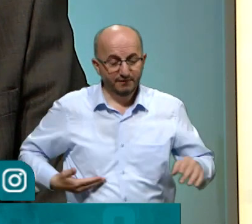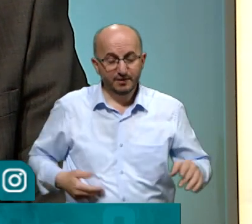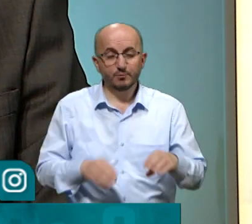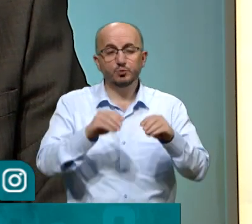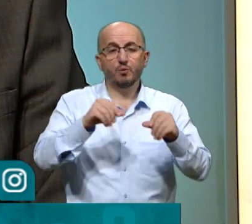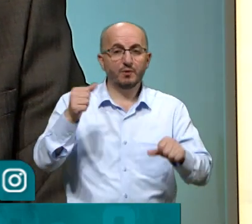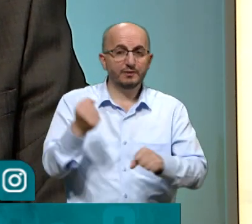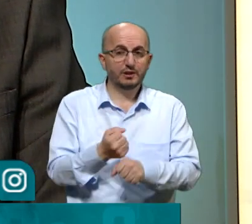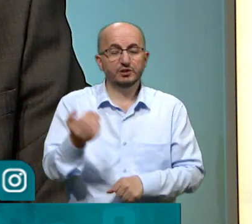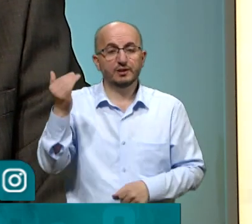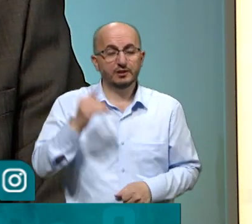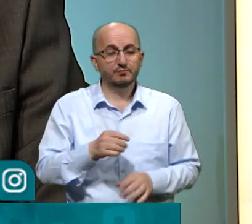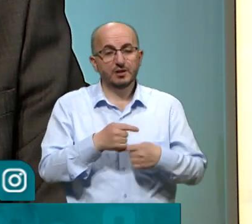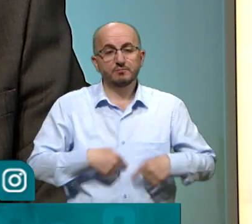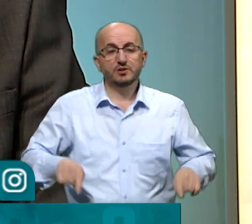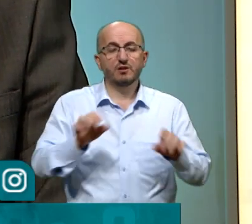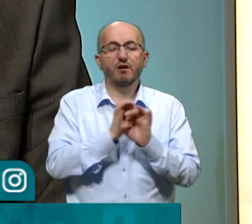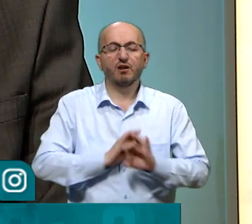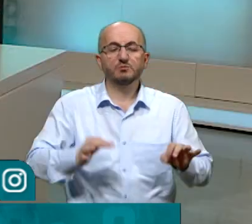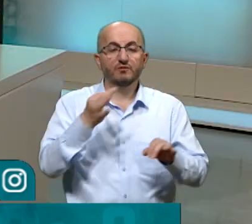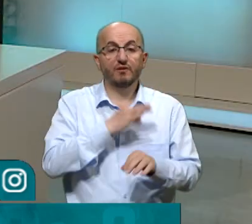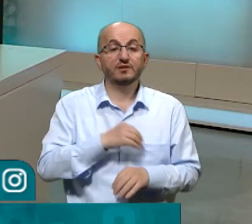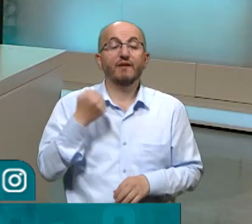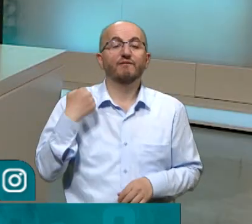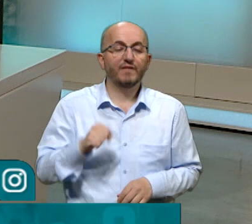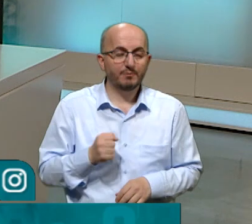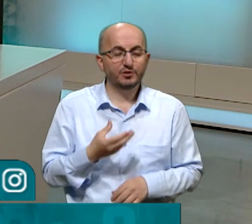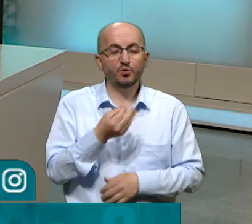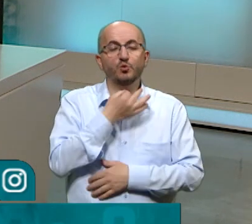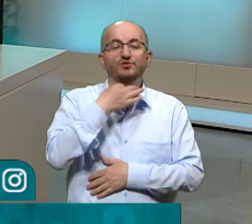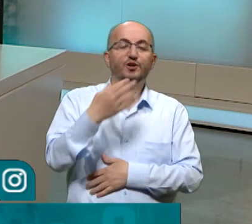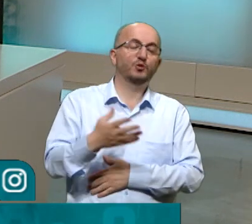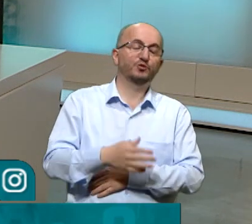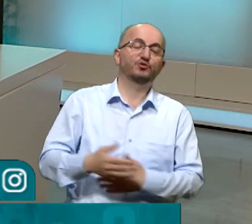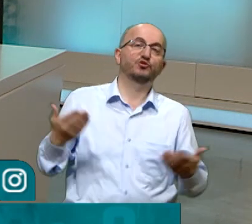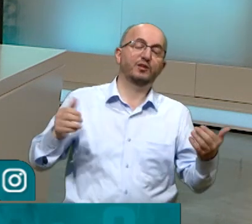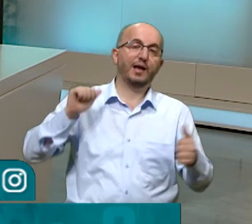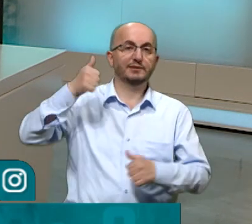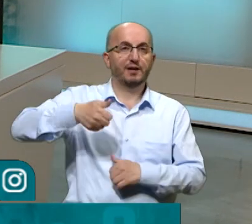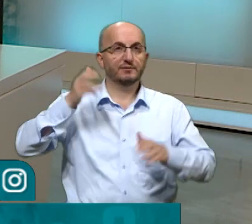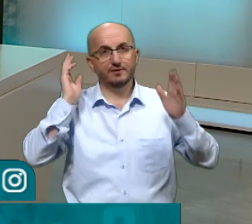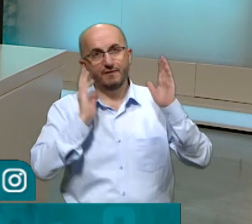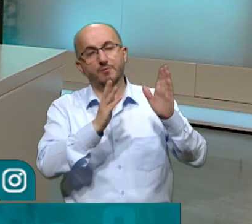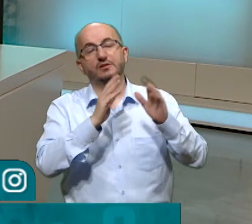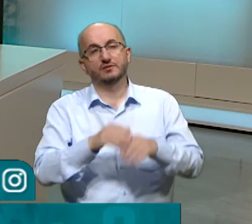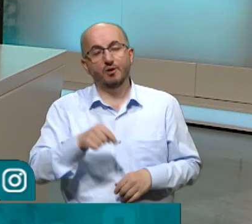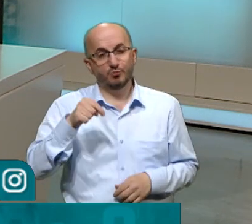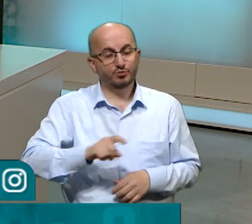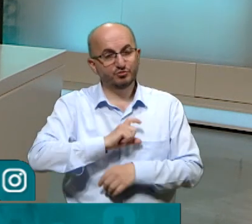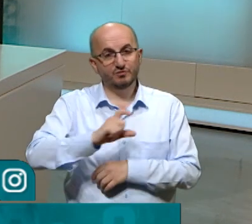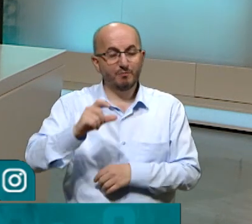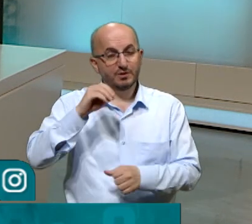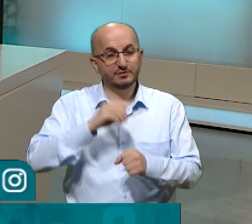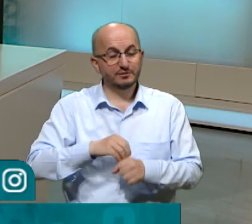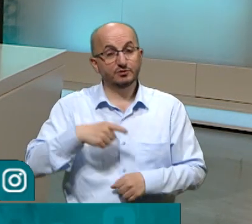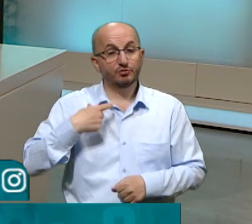toprağı taşını getirmek bize hiçbir fayda sağlamaz Hocam çok teşekkür ederiz inşallah yarın devam edeceğiz bugünkü cevapların